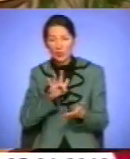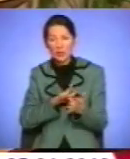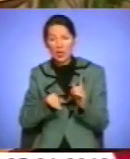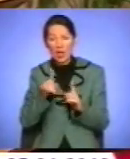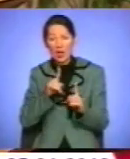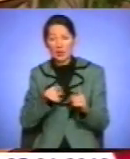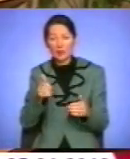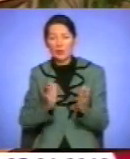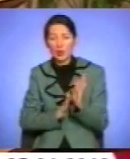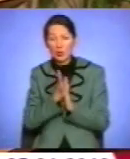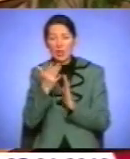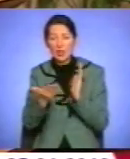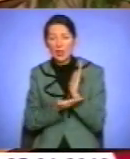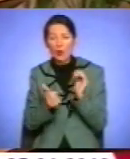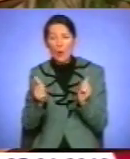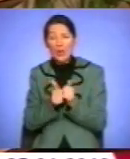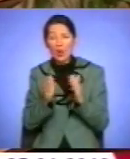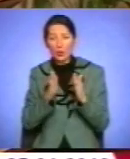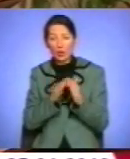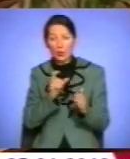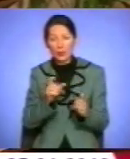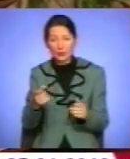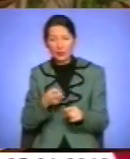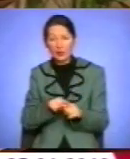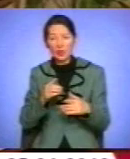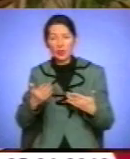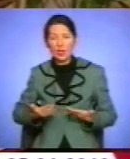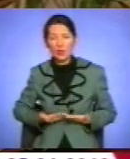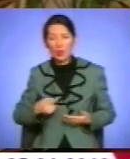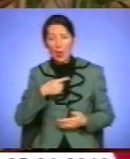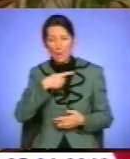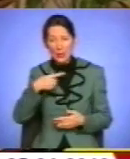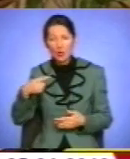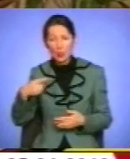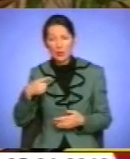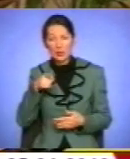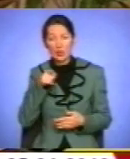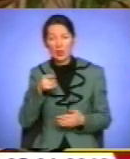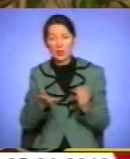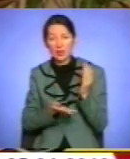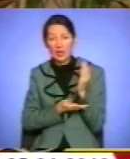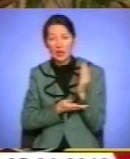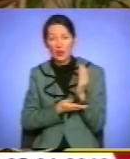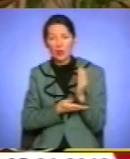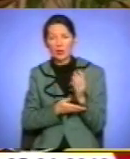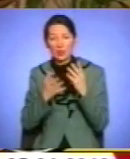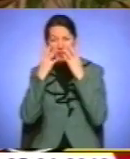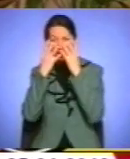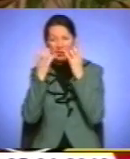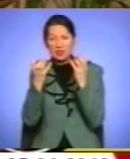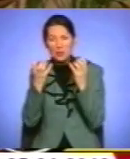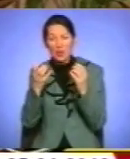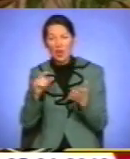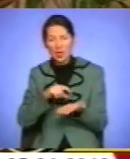дерево поблизу будинку. Мешканцям, які живуть на першому поверсі, воно затінює